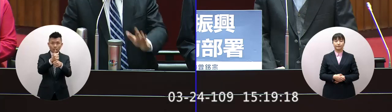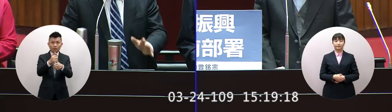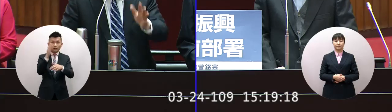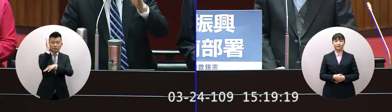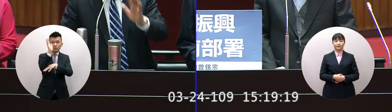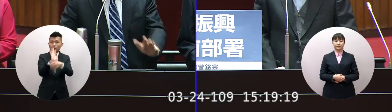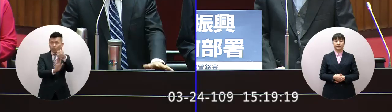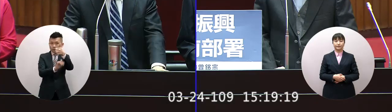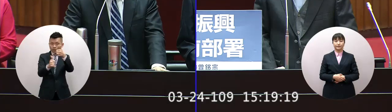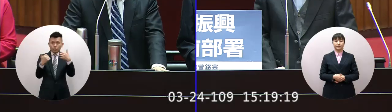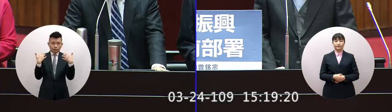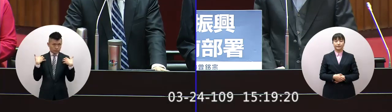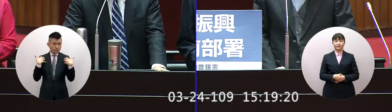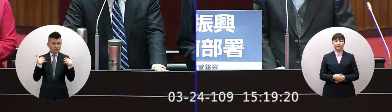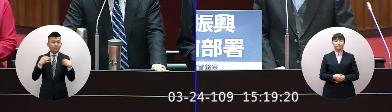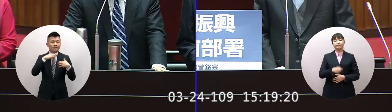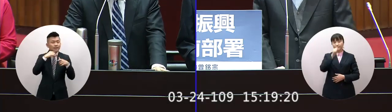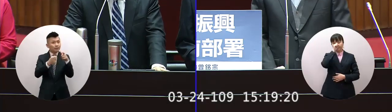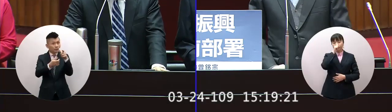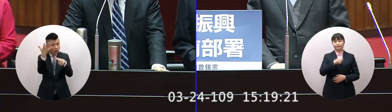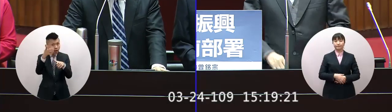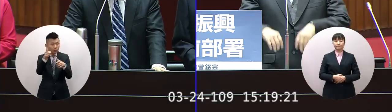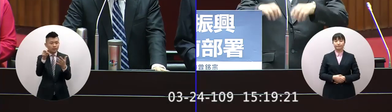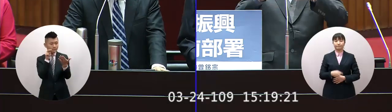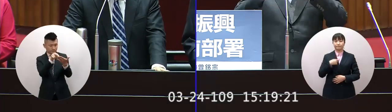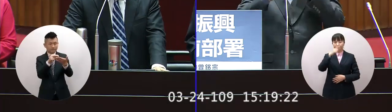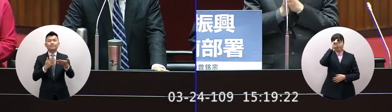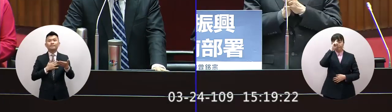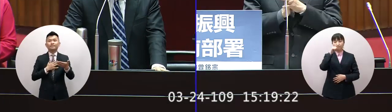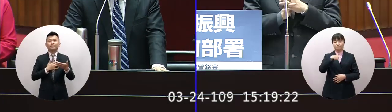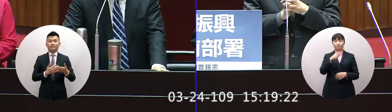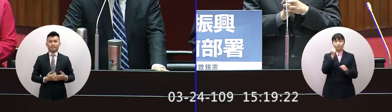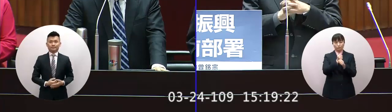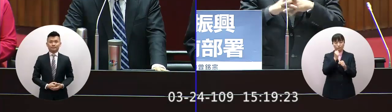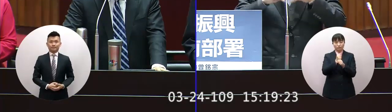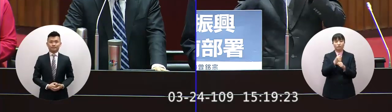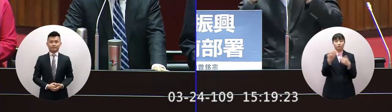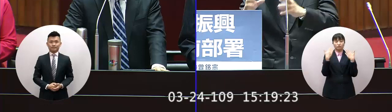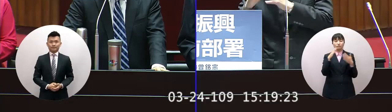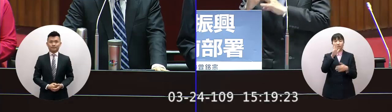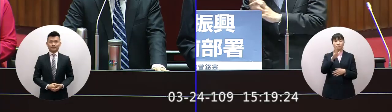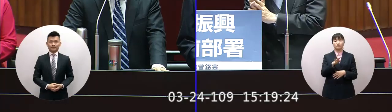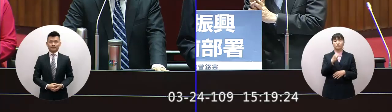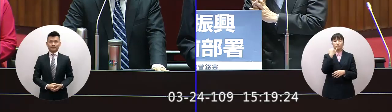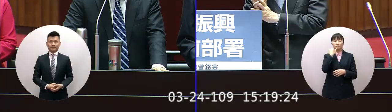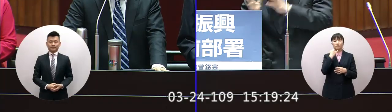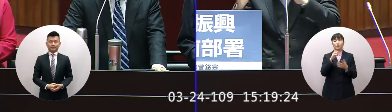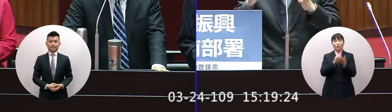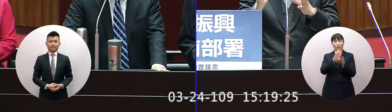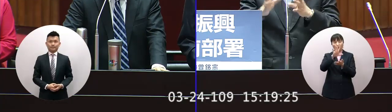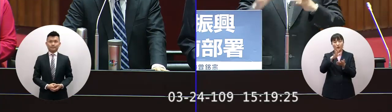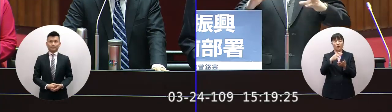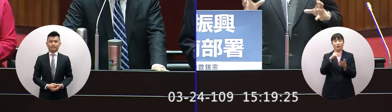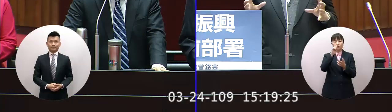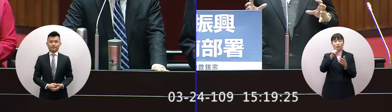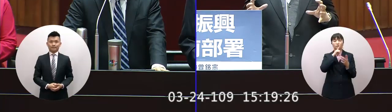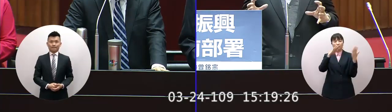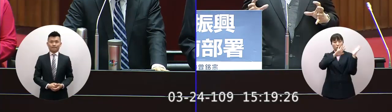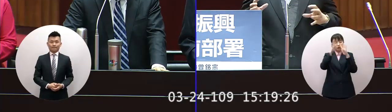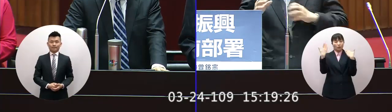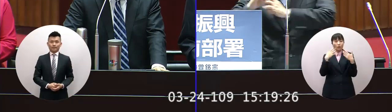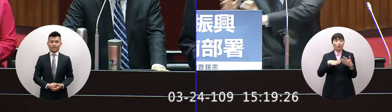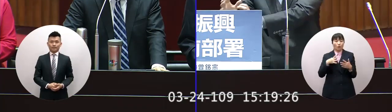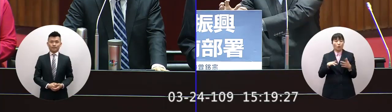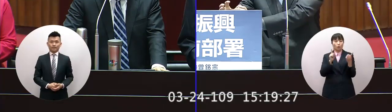啦，安那公布的时，你就知影。 OK， 我们希望你做得很彻底，那随时让你报告，会最好的情况怎么